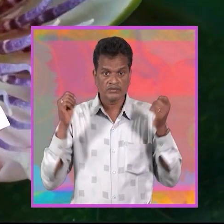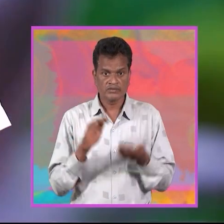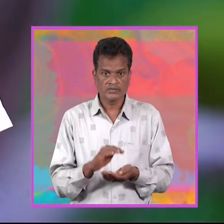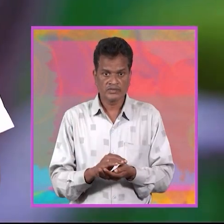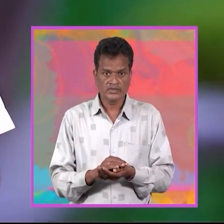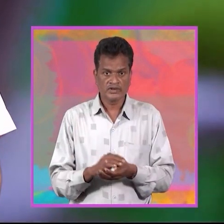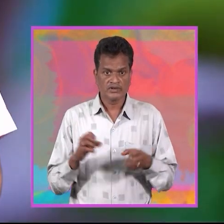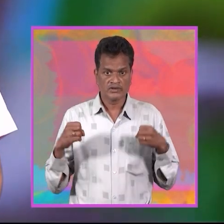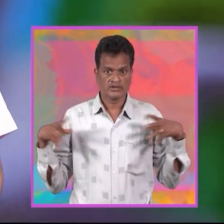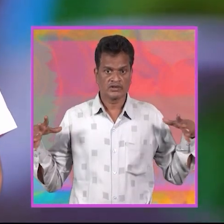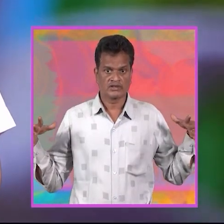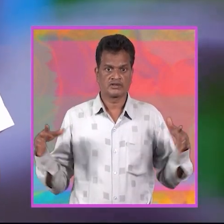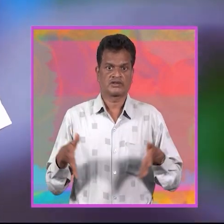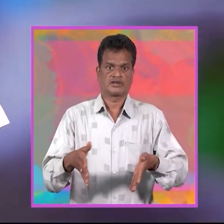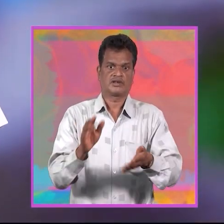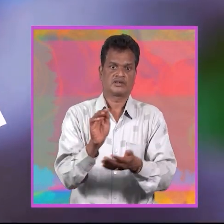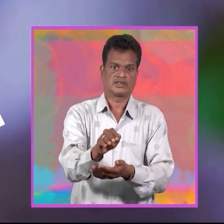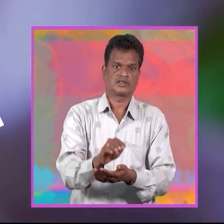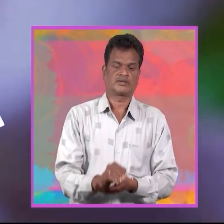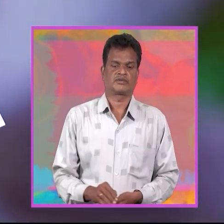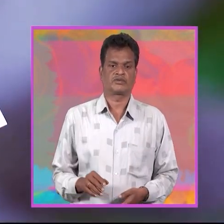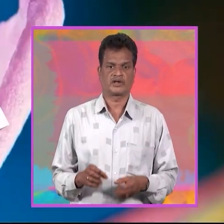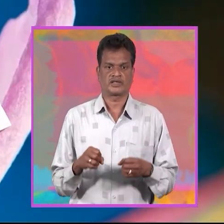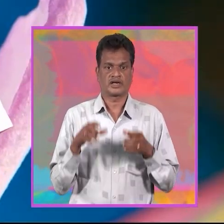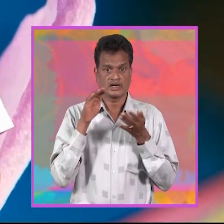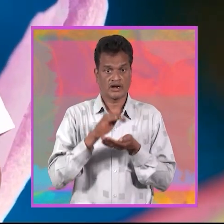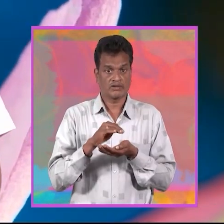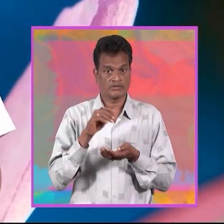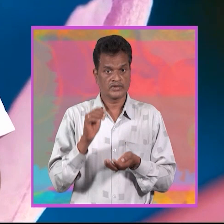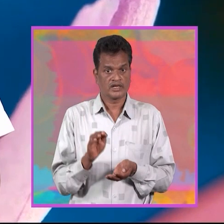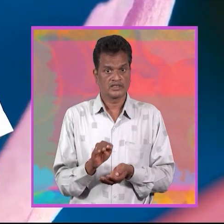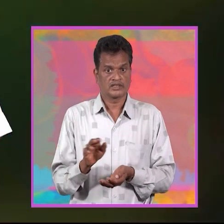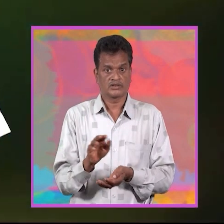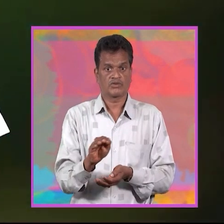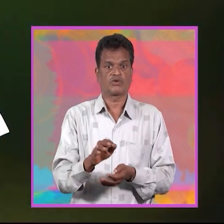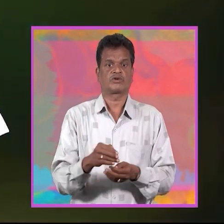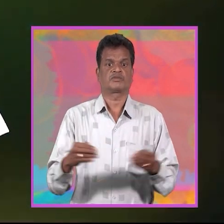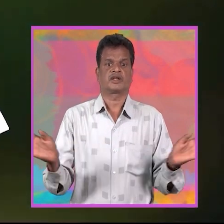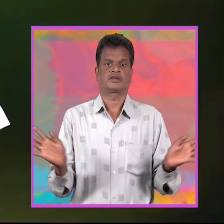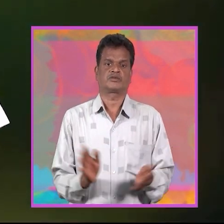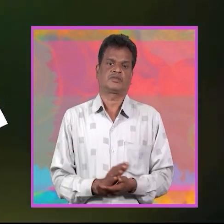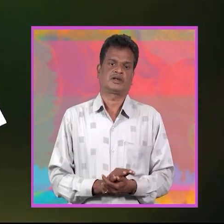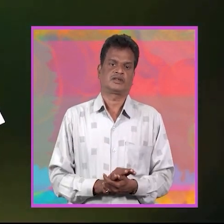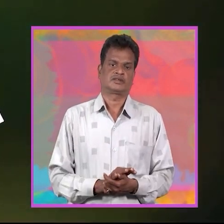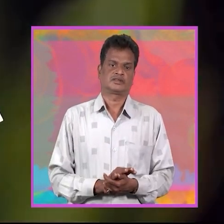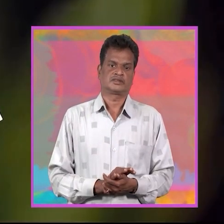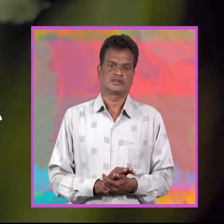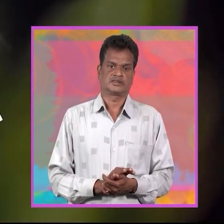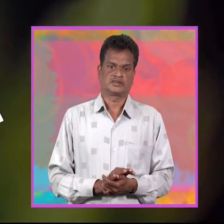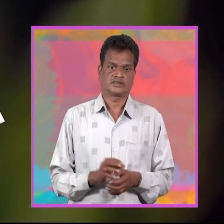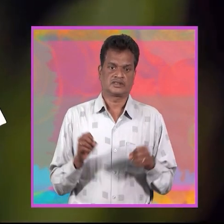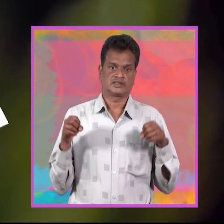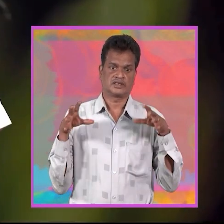சிலிர்த்து ஓடும் எலியுமே, சிறிய பூனை என்றாலும் சிலிர்த்து ஓடும் எலியுமே, சீறி